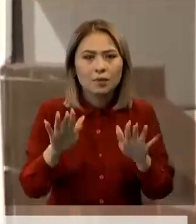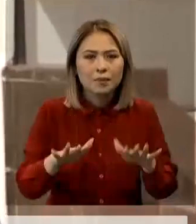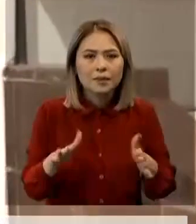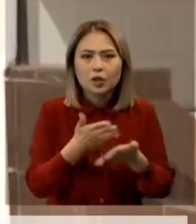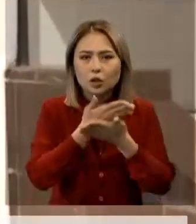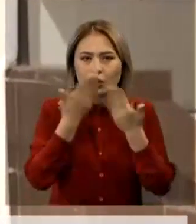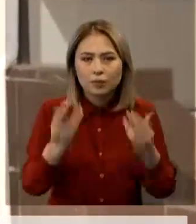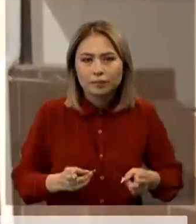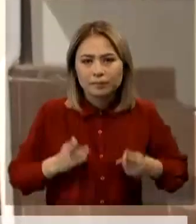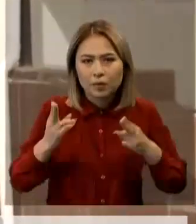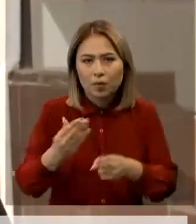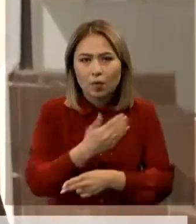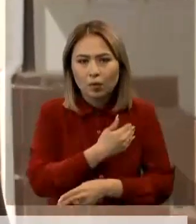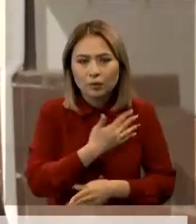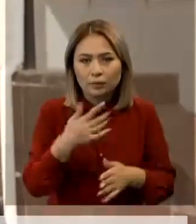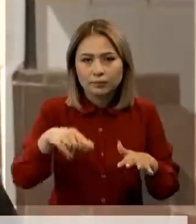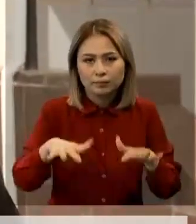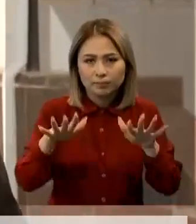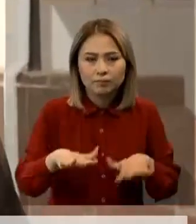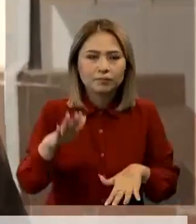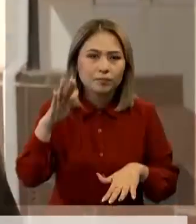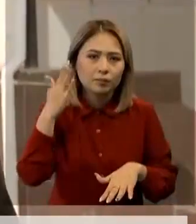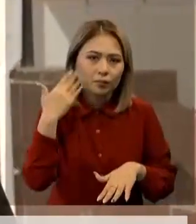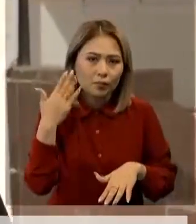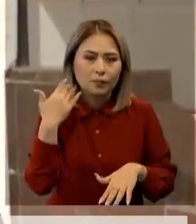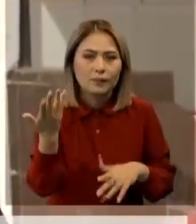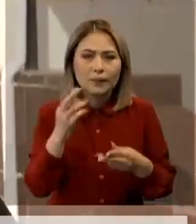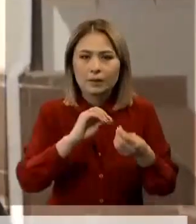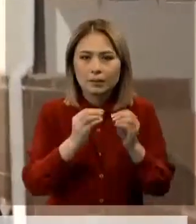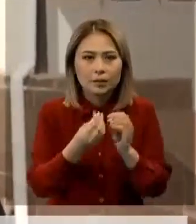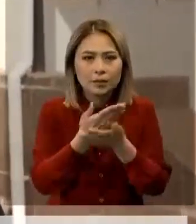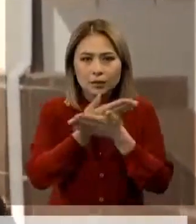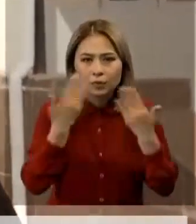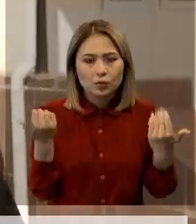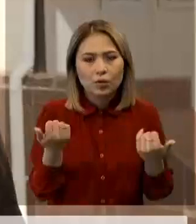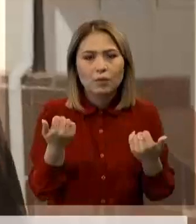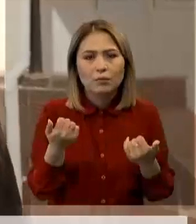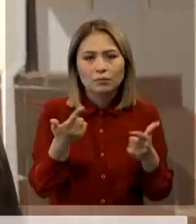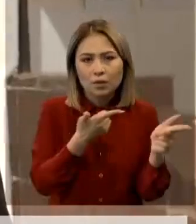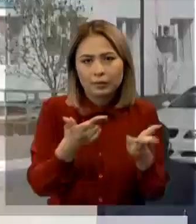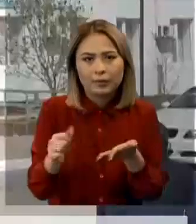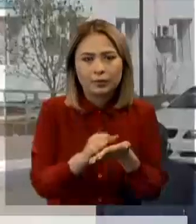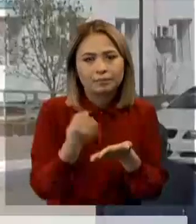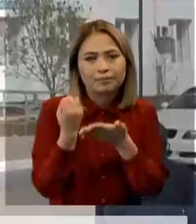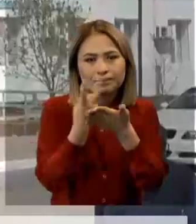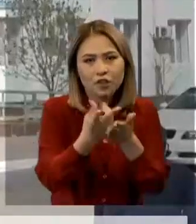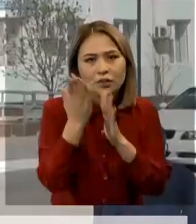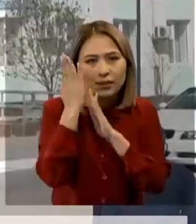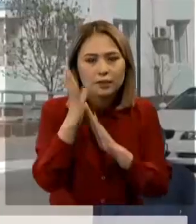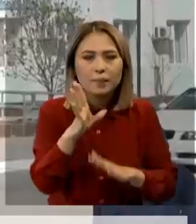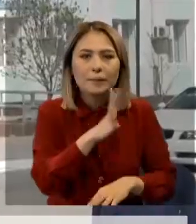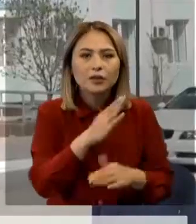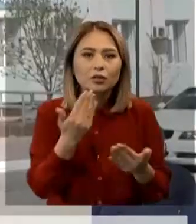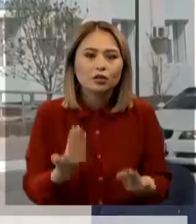әне қа барайық десек. Бұл жерден болса ешқандай қиындық болмайды ғой. Әкіметіміз дайындап береді, жата қоямыз. Тұрғындардың